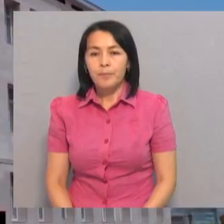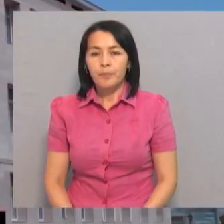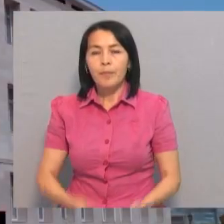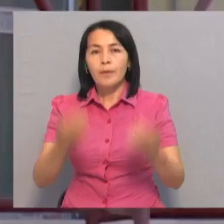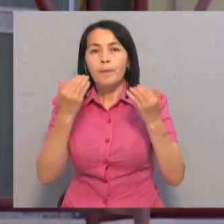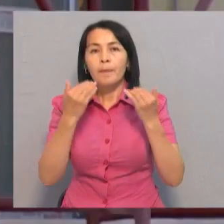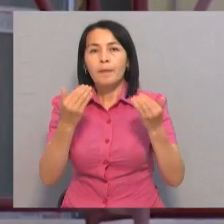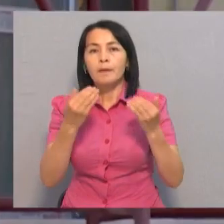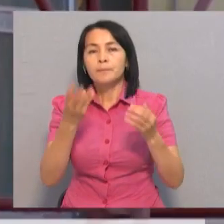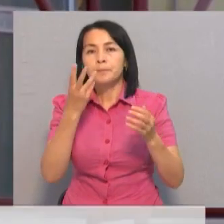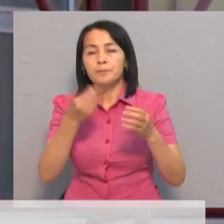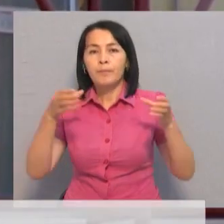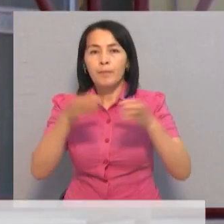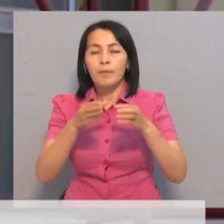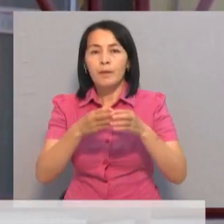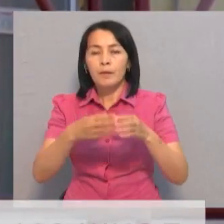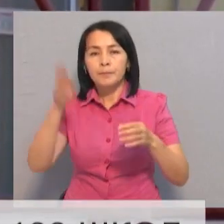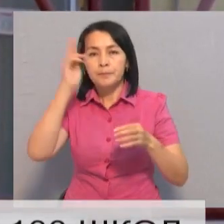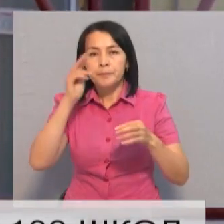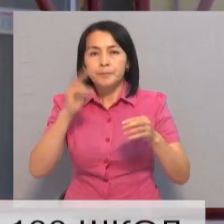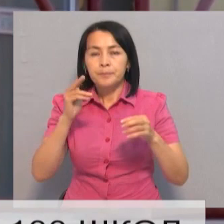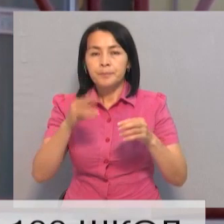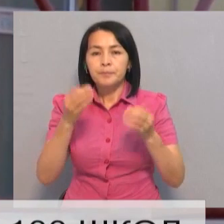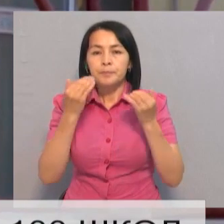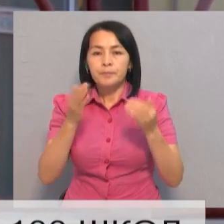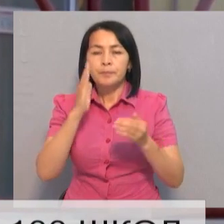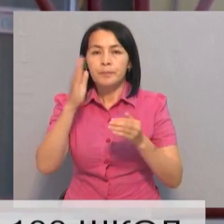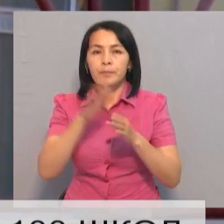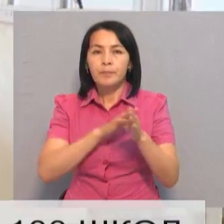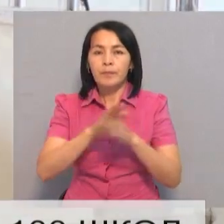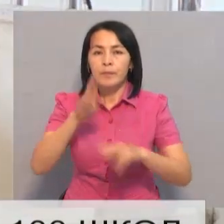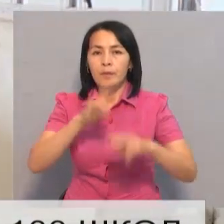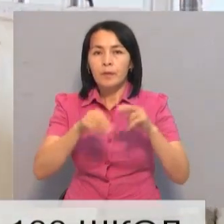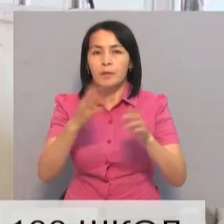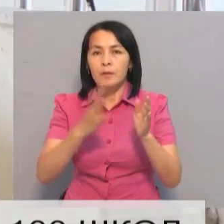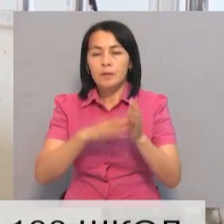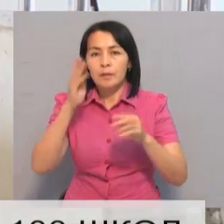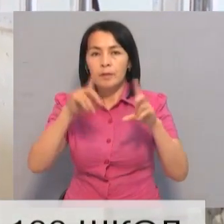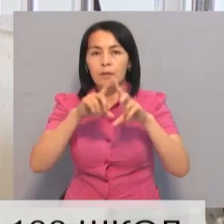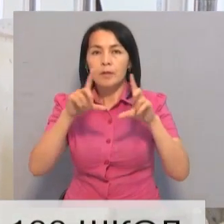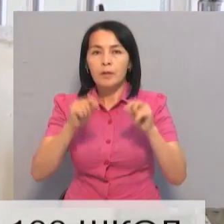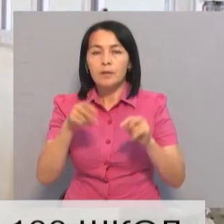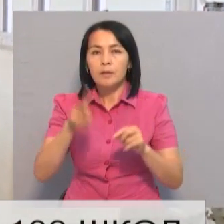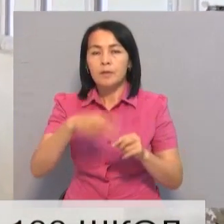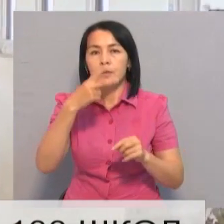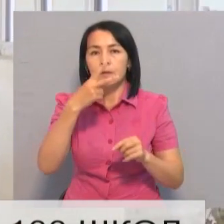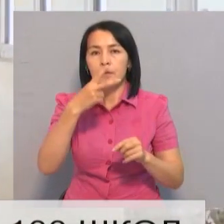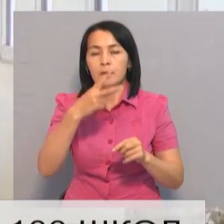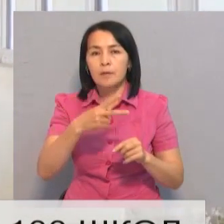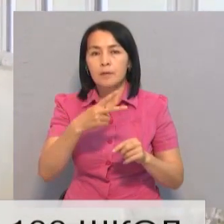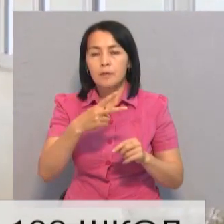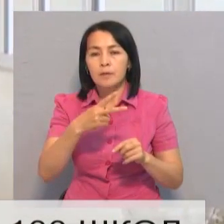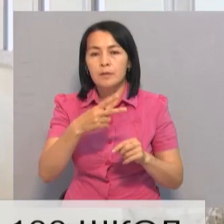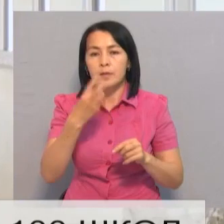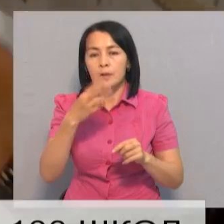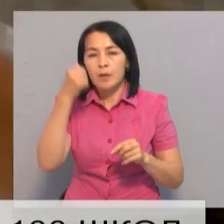Кроме того, за счет Фонда поддержки образовательной инфраструктуры будет проведено строительство 9 школ на 2050 мест,